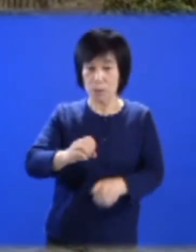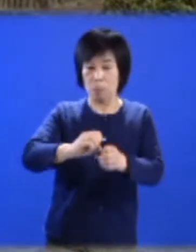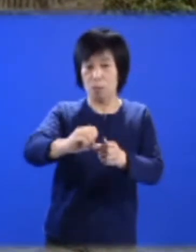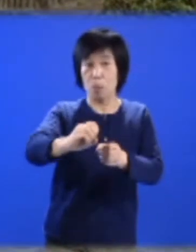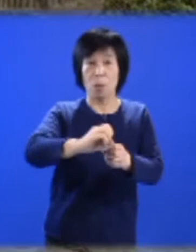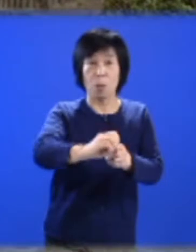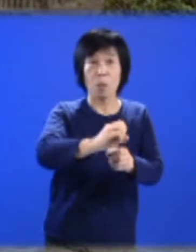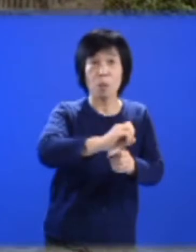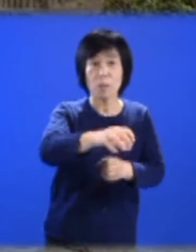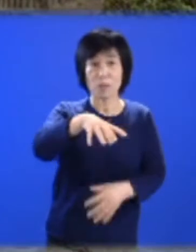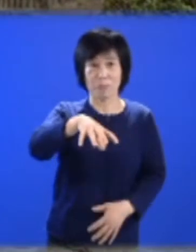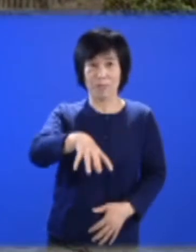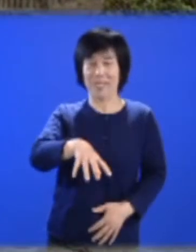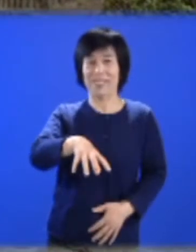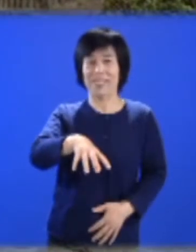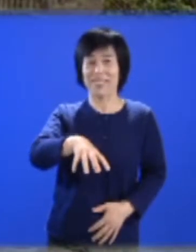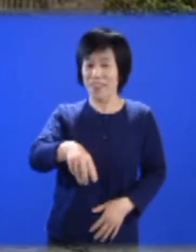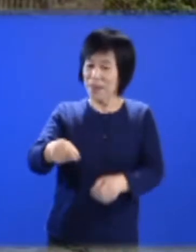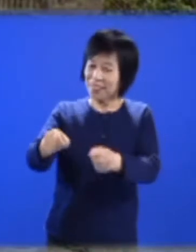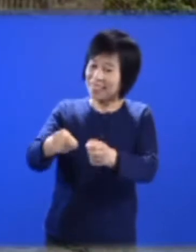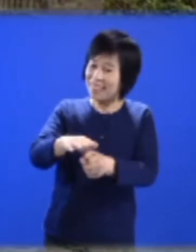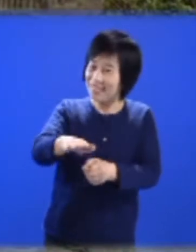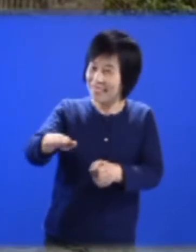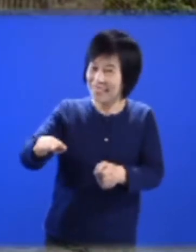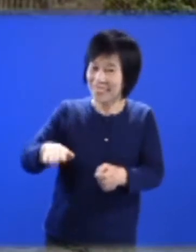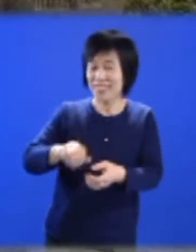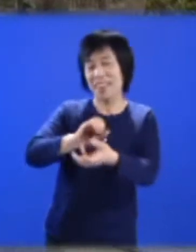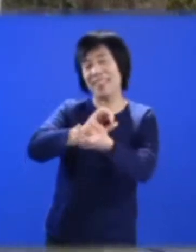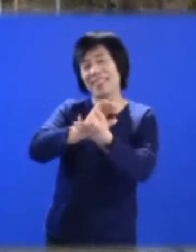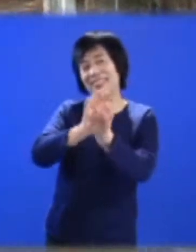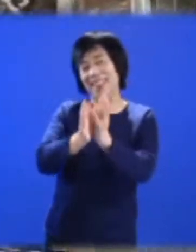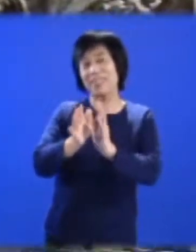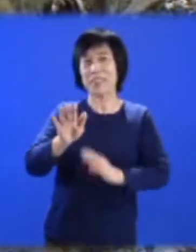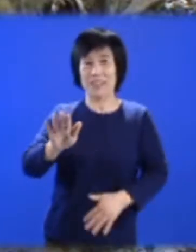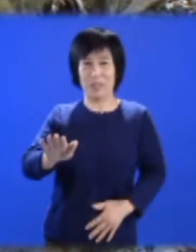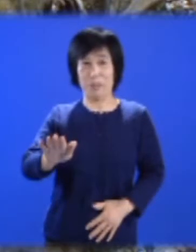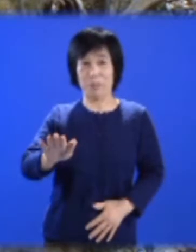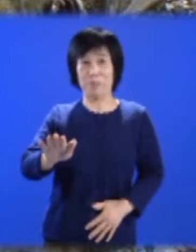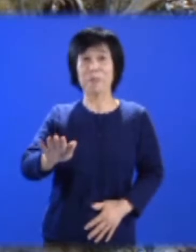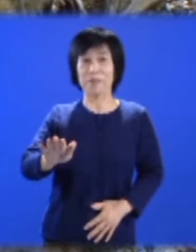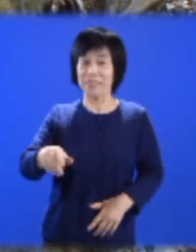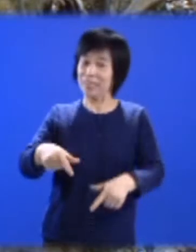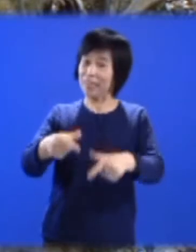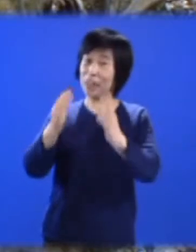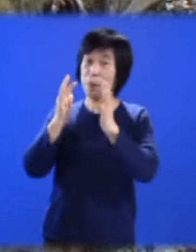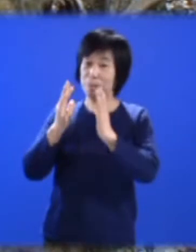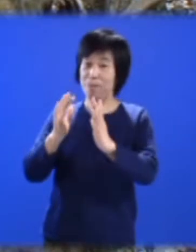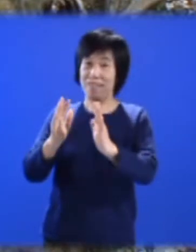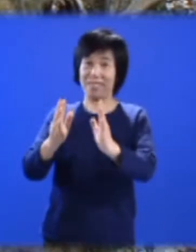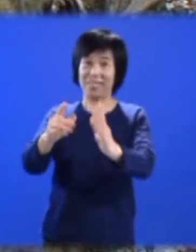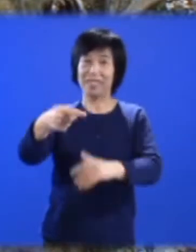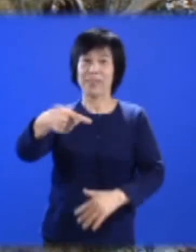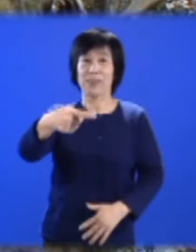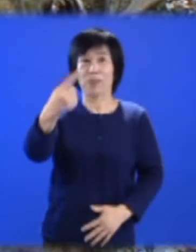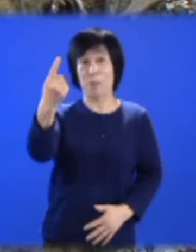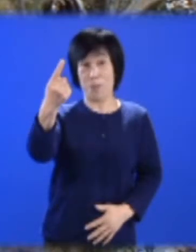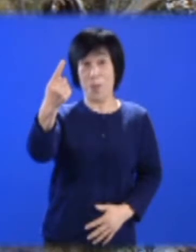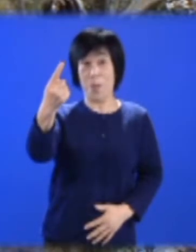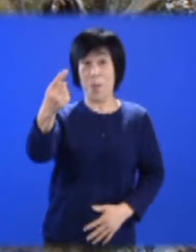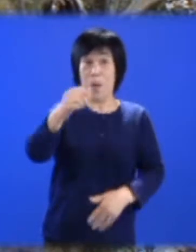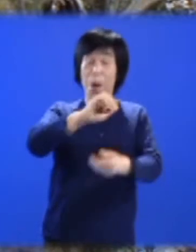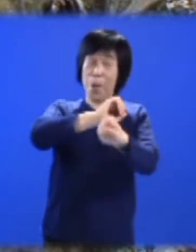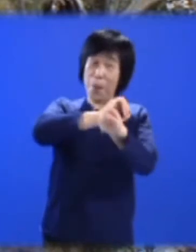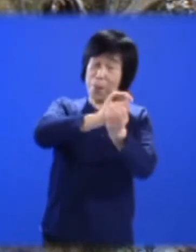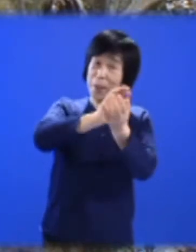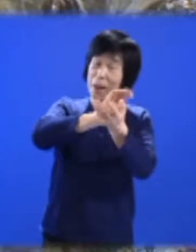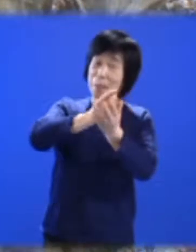が、桜が楽しめるスポットでもあるんですよ。およそ100本近くの桜が咲き誇る